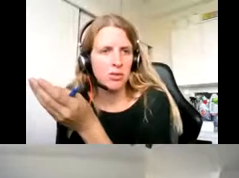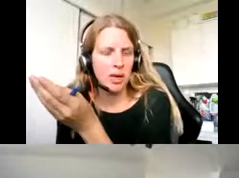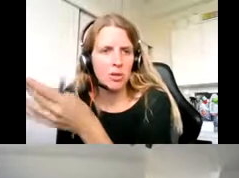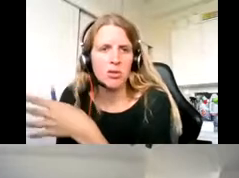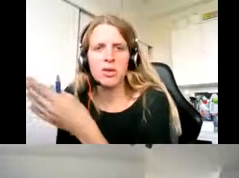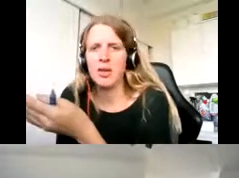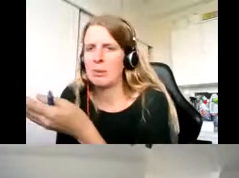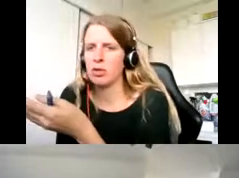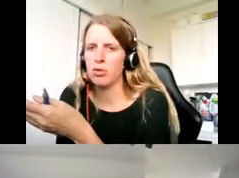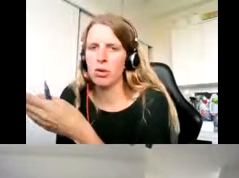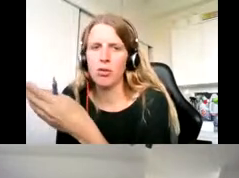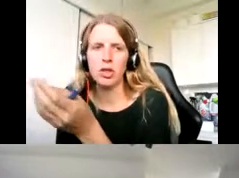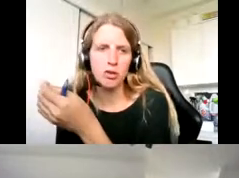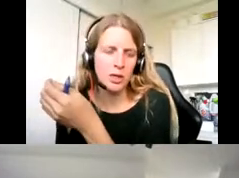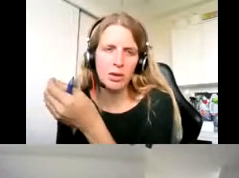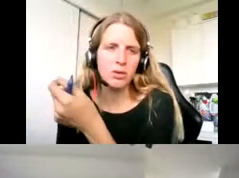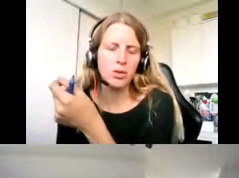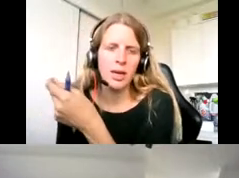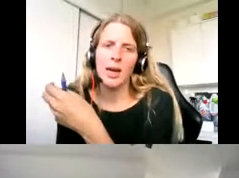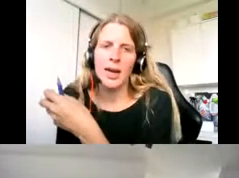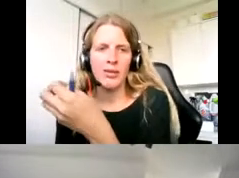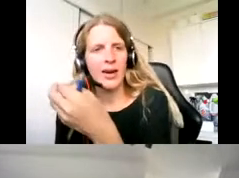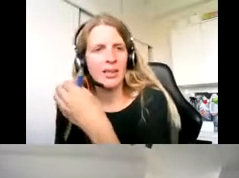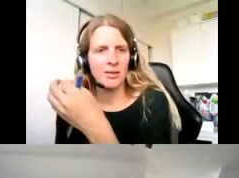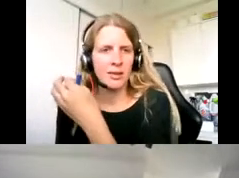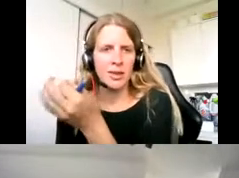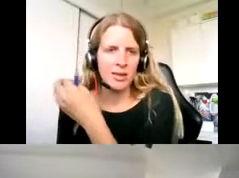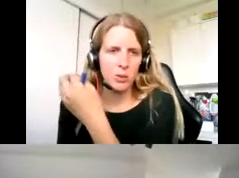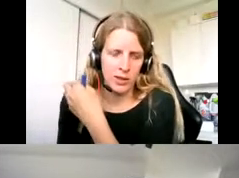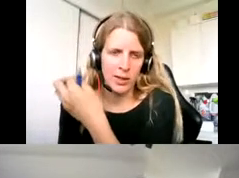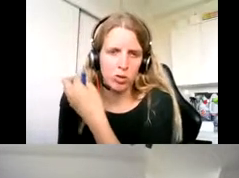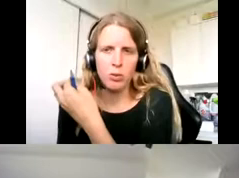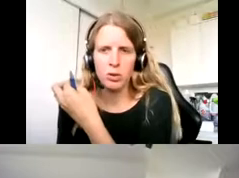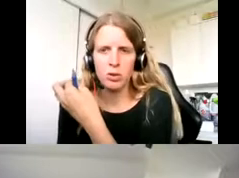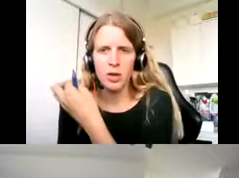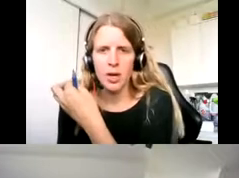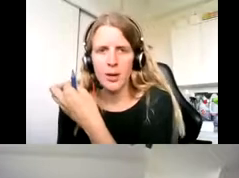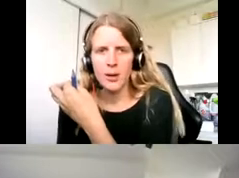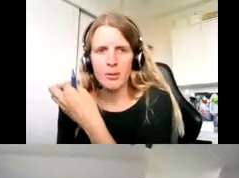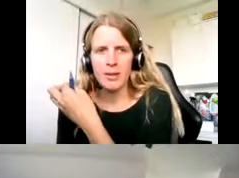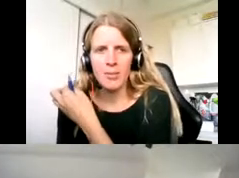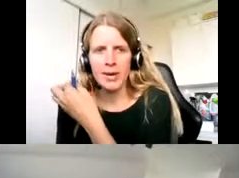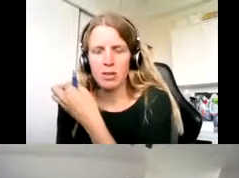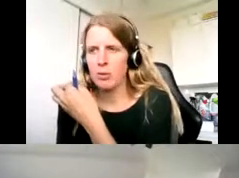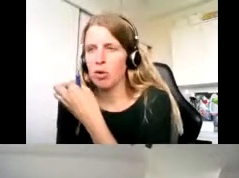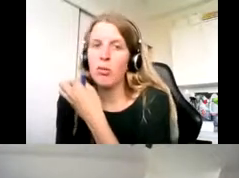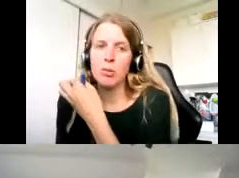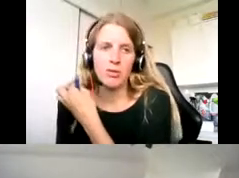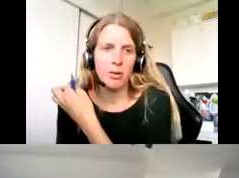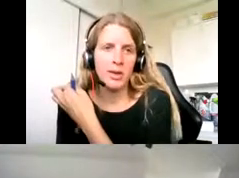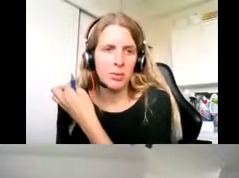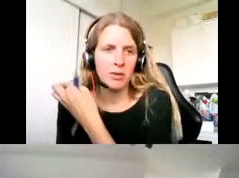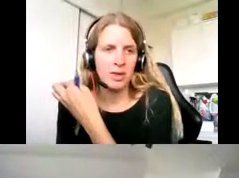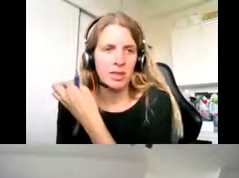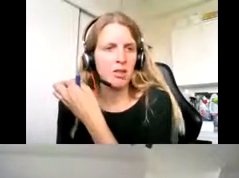van 10 hoofdanimatoren, 10 animatoren of een uitwisseling of zo? Ja, daar gaat dan de grens, wordt dan heel hard opgezocht. In die mate, we hebben ook